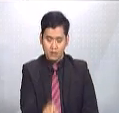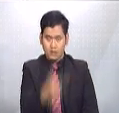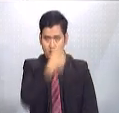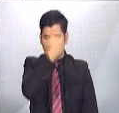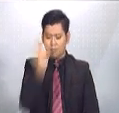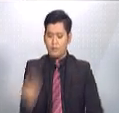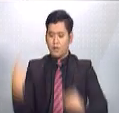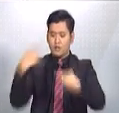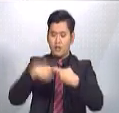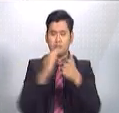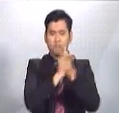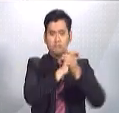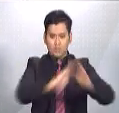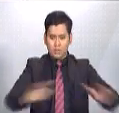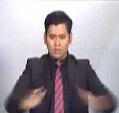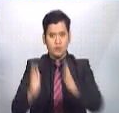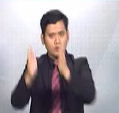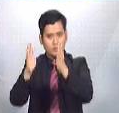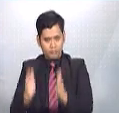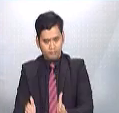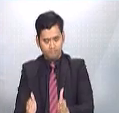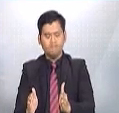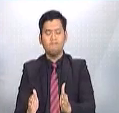dengan keselamatan manusia, ya.